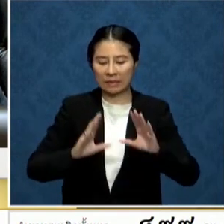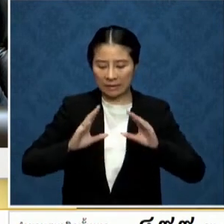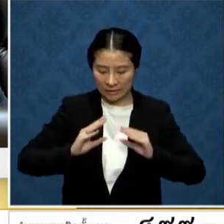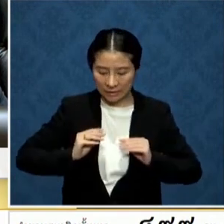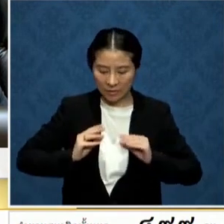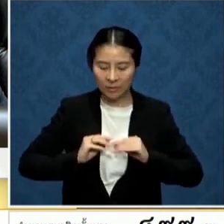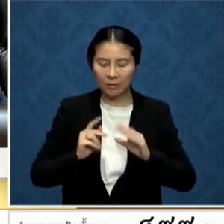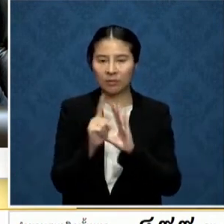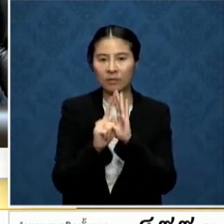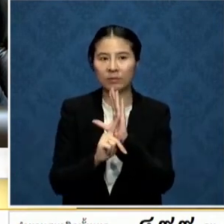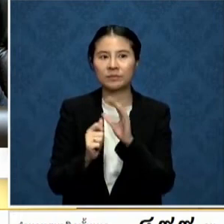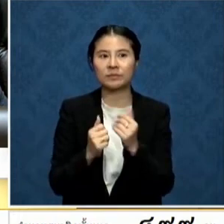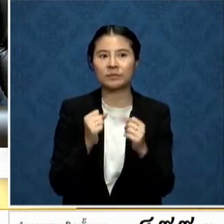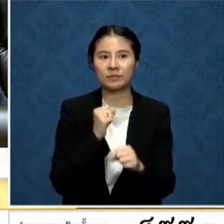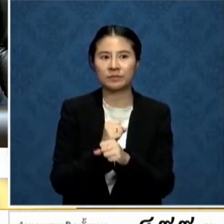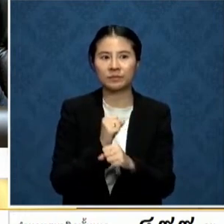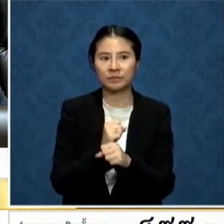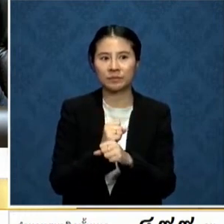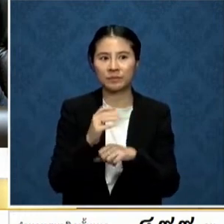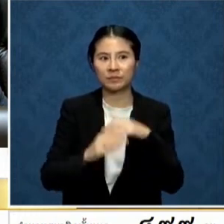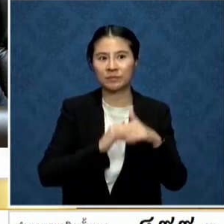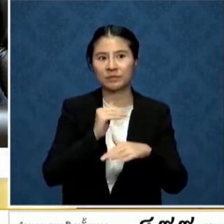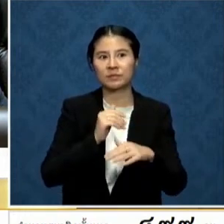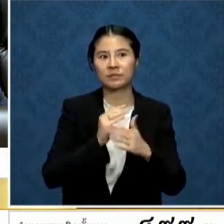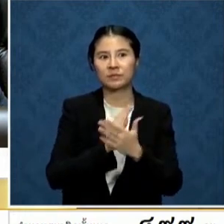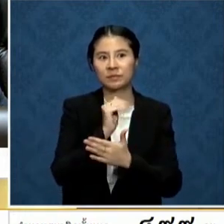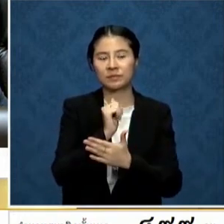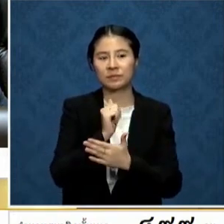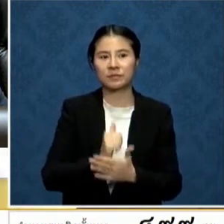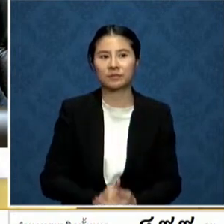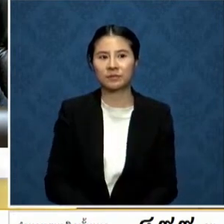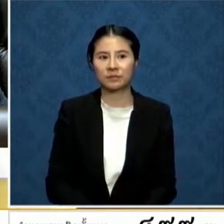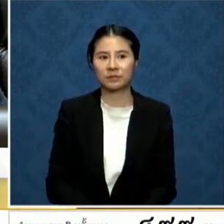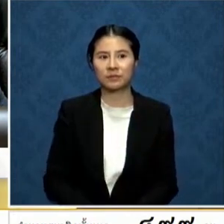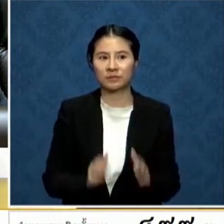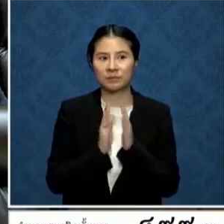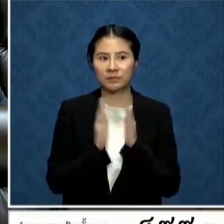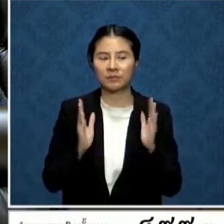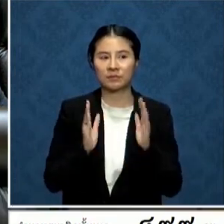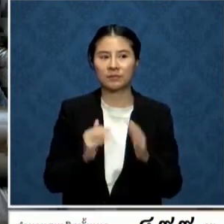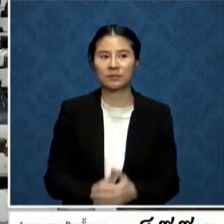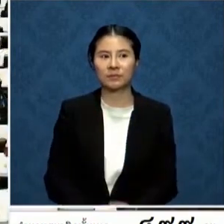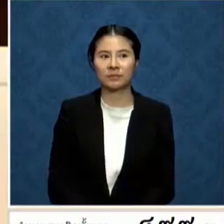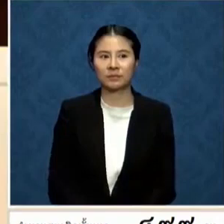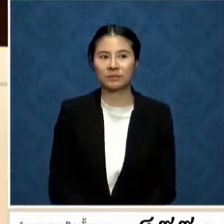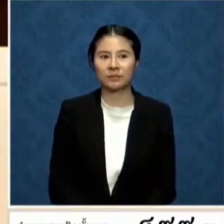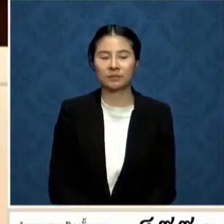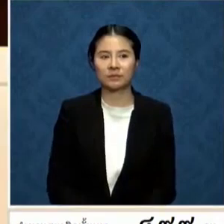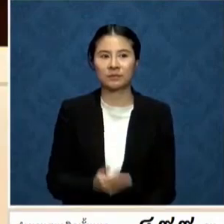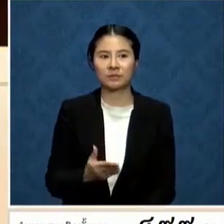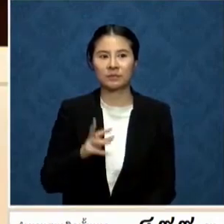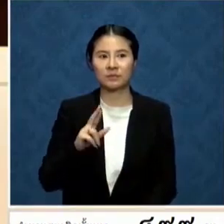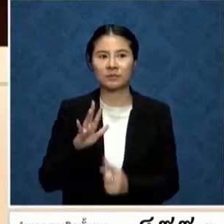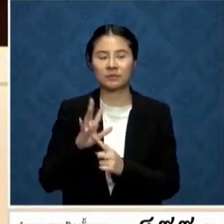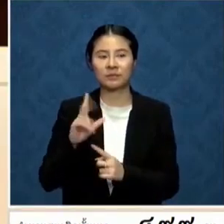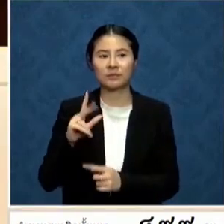ฉบับนี้ทำสภาแห่งนี้ให้มีประสิทธิภาพมากกว่านี้ไปด้วยกันครับขอบคุณครับครับขอบคุณครับต่อไปเชิญท่านรัชนกศรี